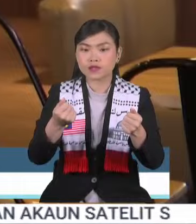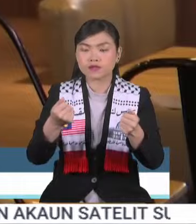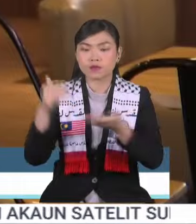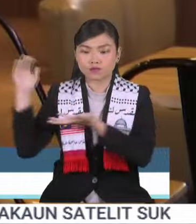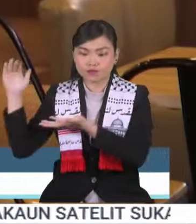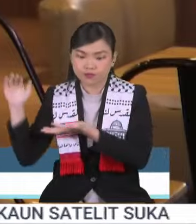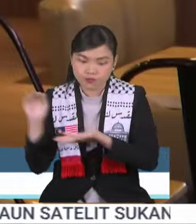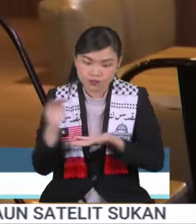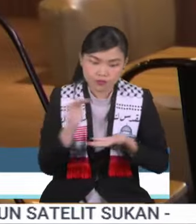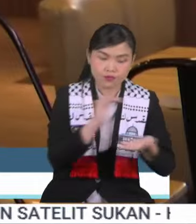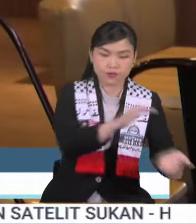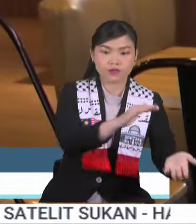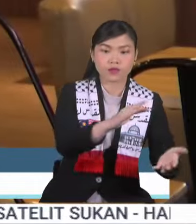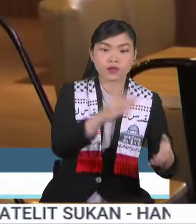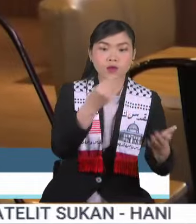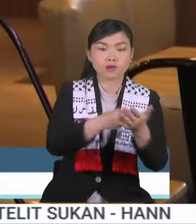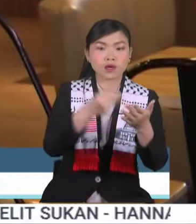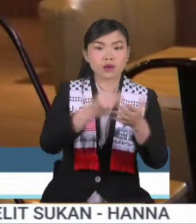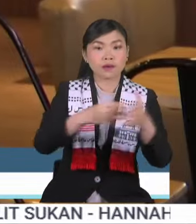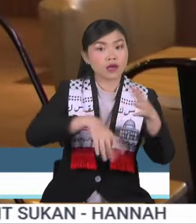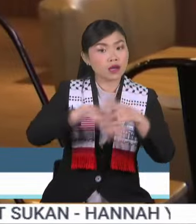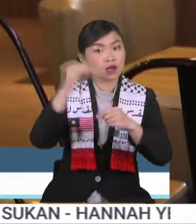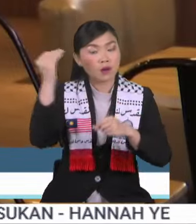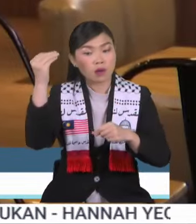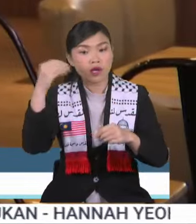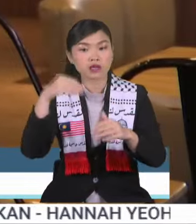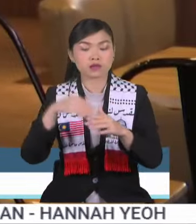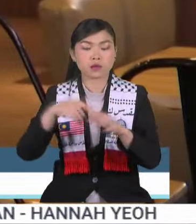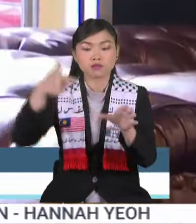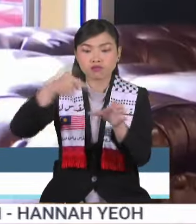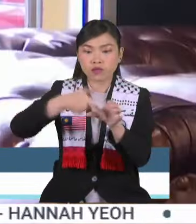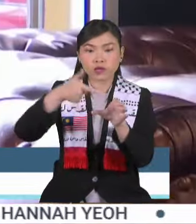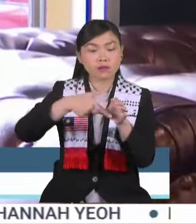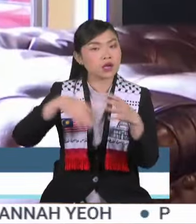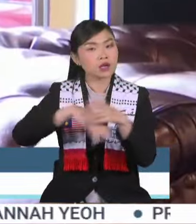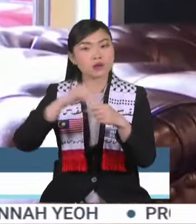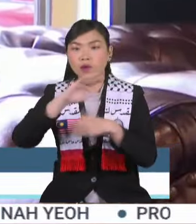pengaliran, wang keluar dan sebagainya, ketirisan minyak keluar dan sebagainya.